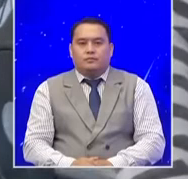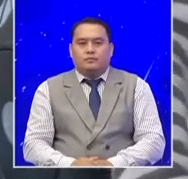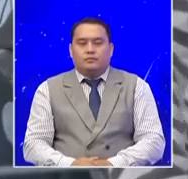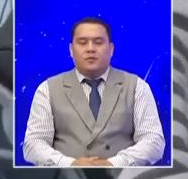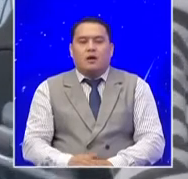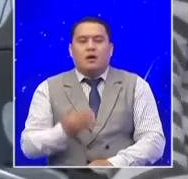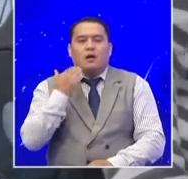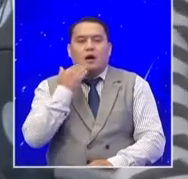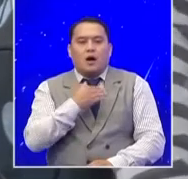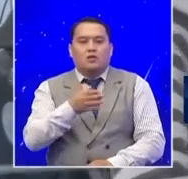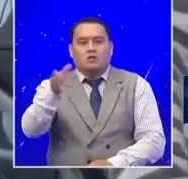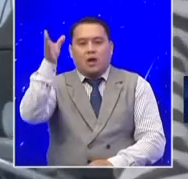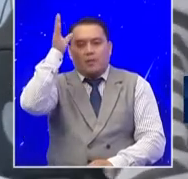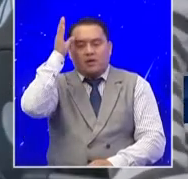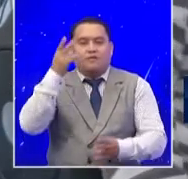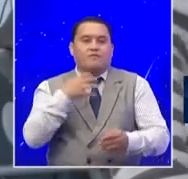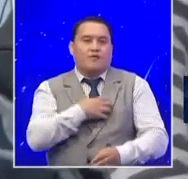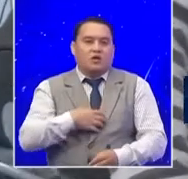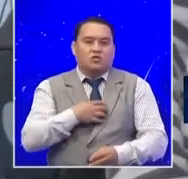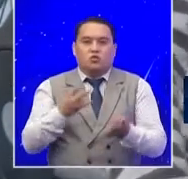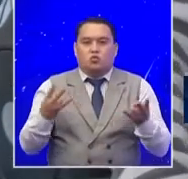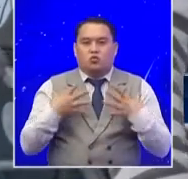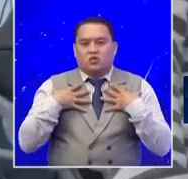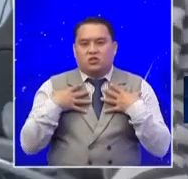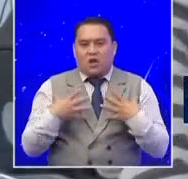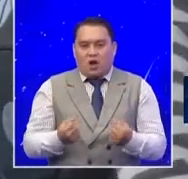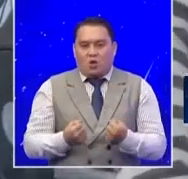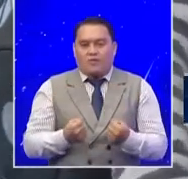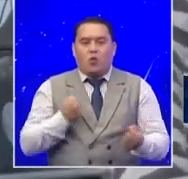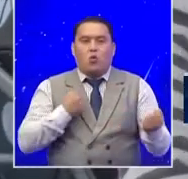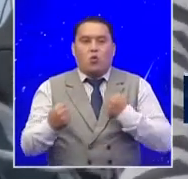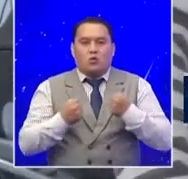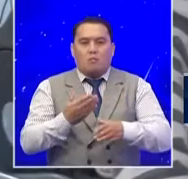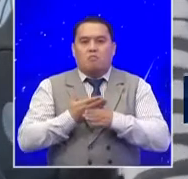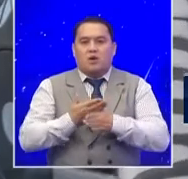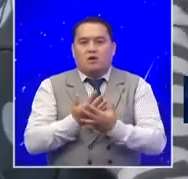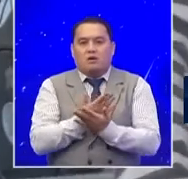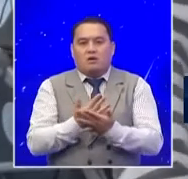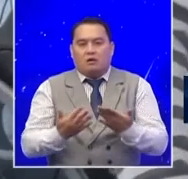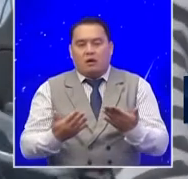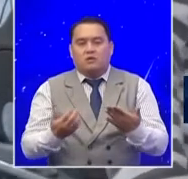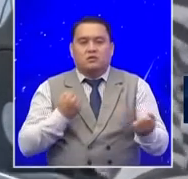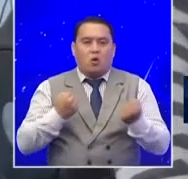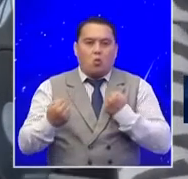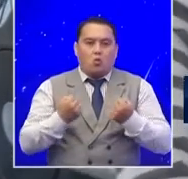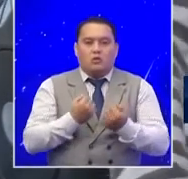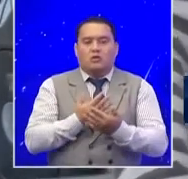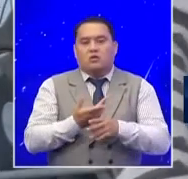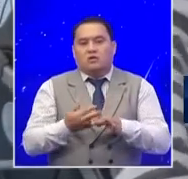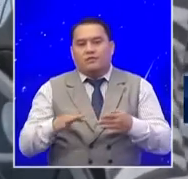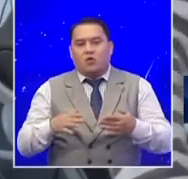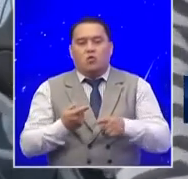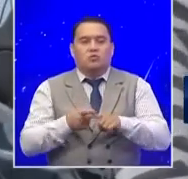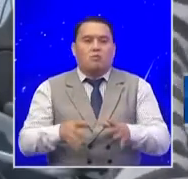Для качественного получения знаний важно иметь хорошее здоровье. В его укреплении нам помогает разнообразный арсенал имеющихся тут